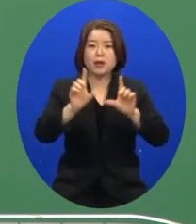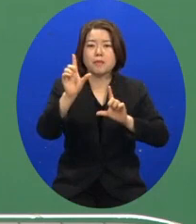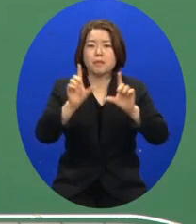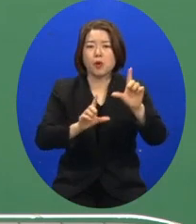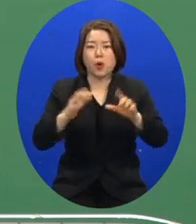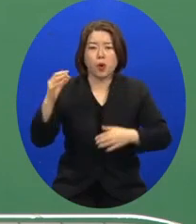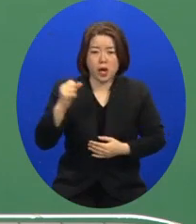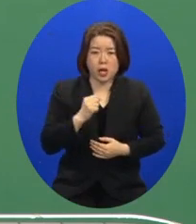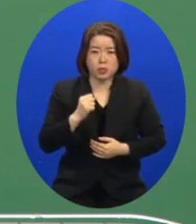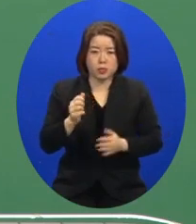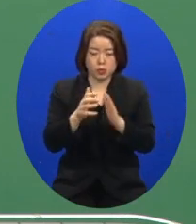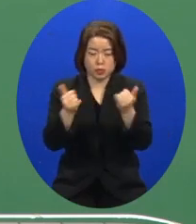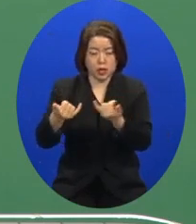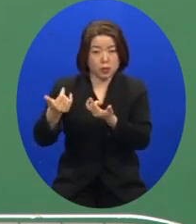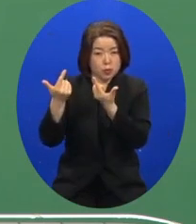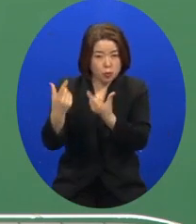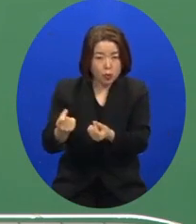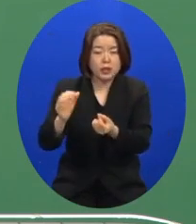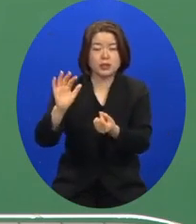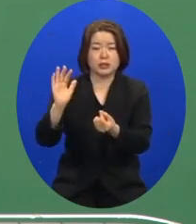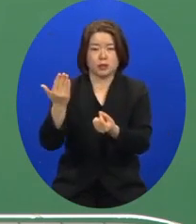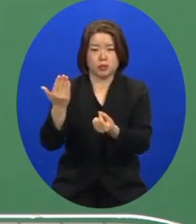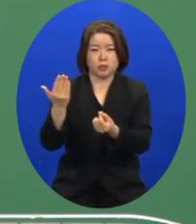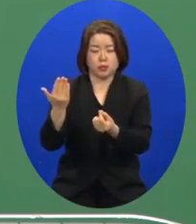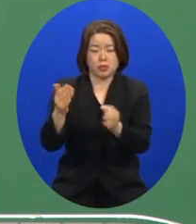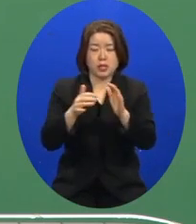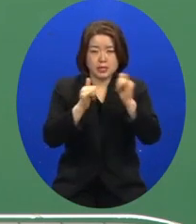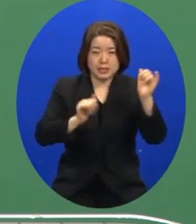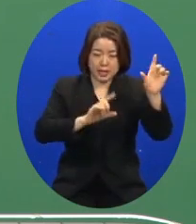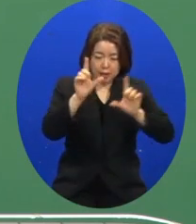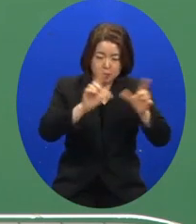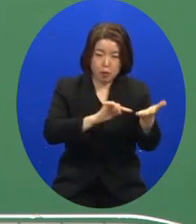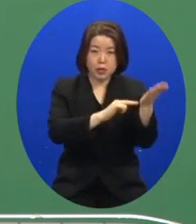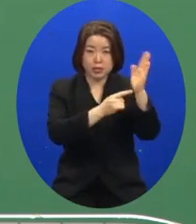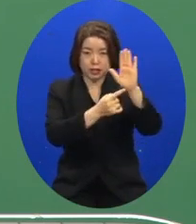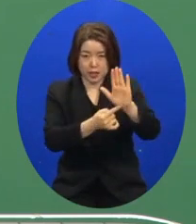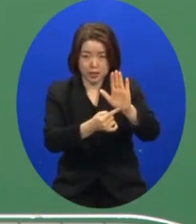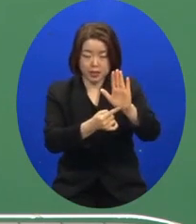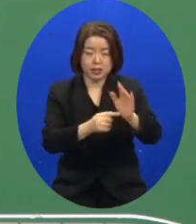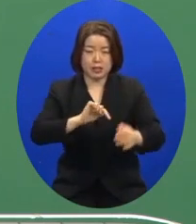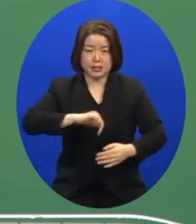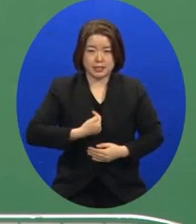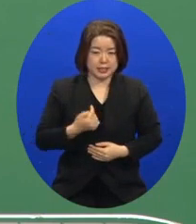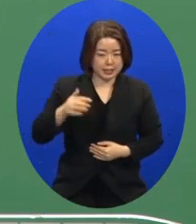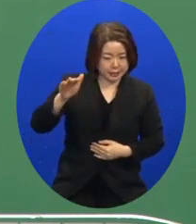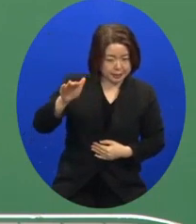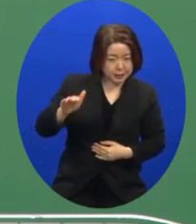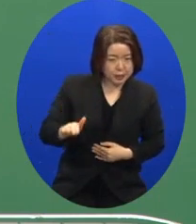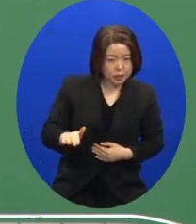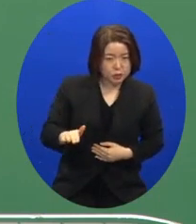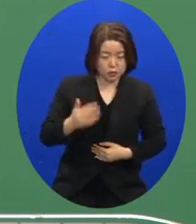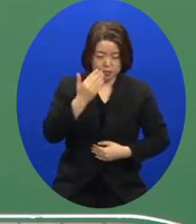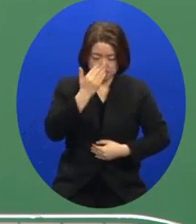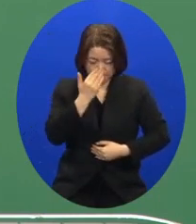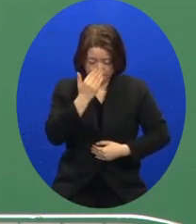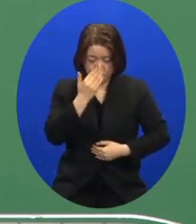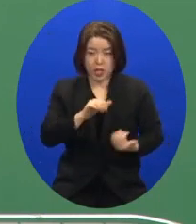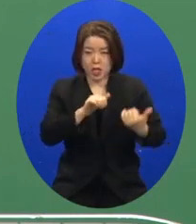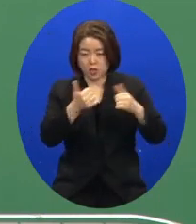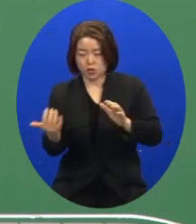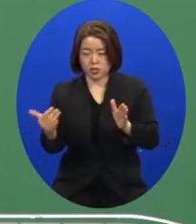가지사 사람들과 같이 되셨고 사람의 모양으로 나타나사 자기를 낮추시고